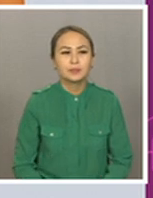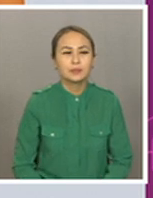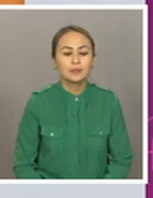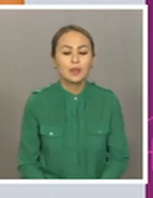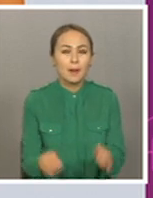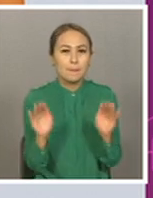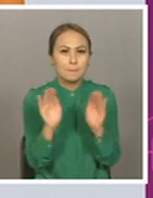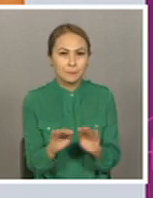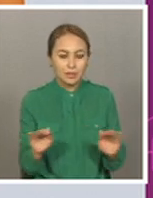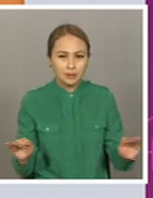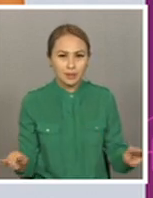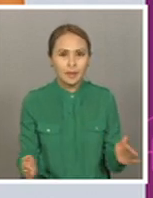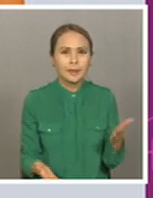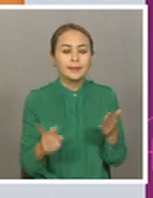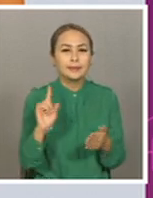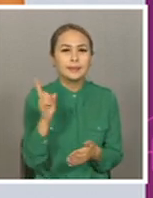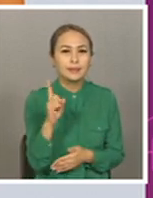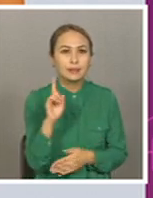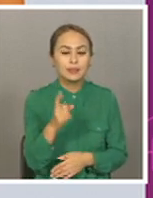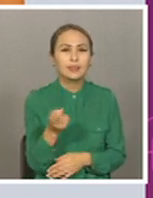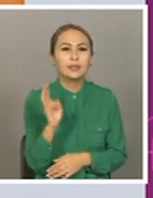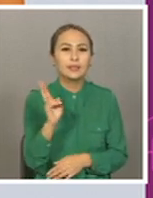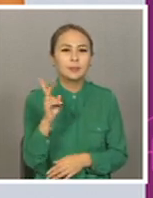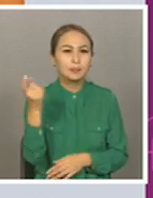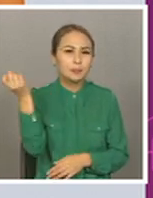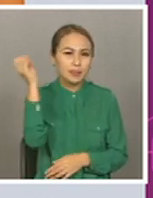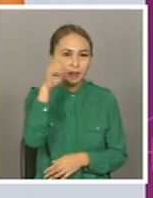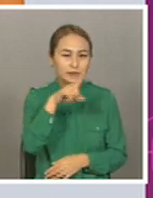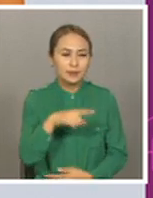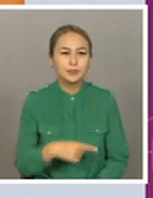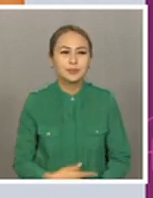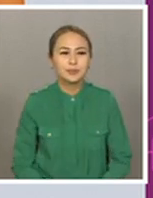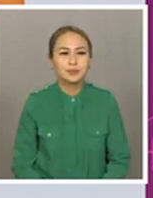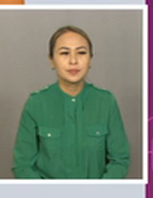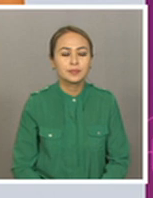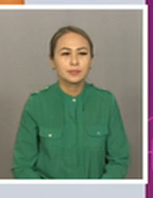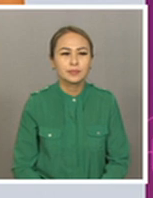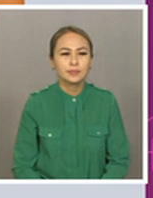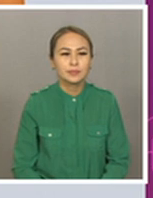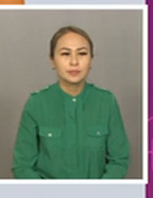Балалар, неге екенін кім біледі?